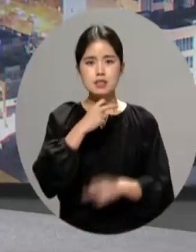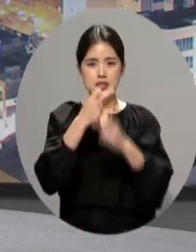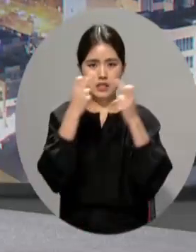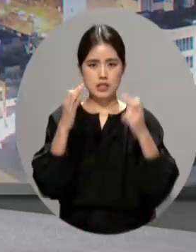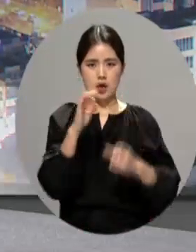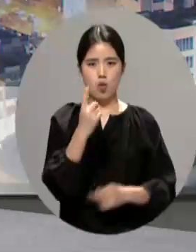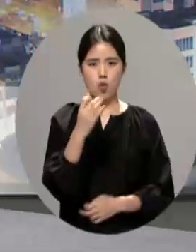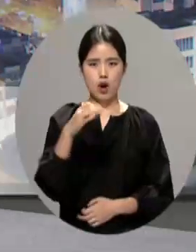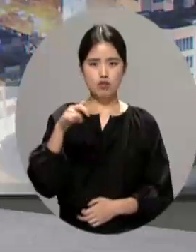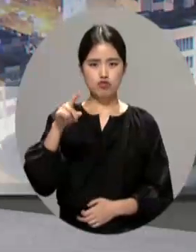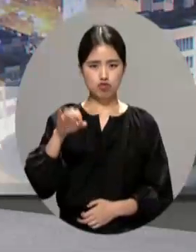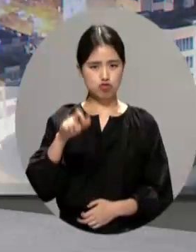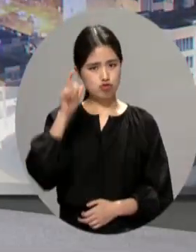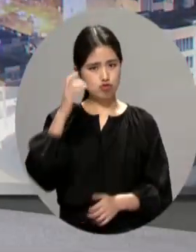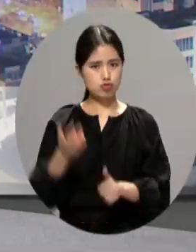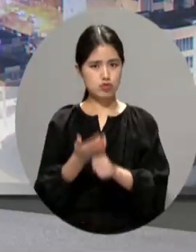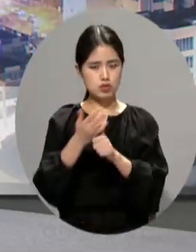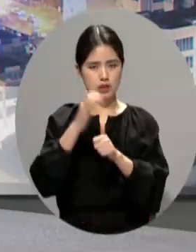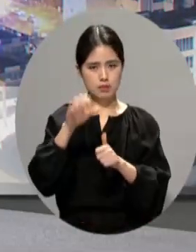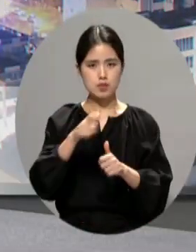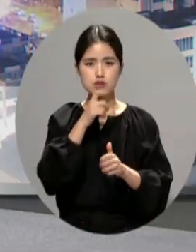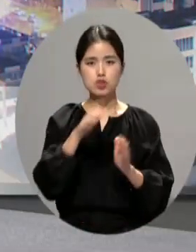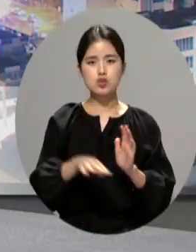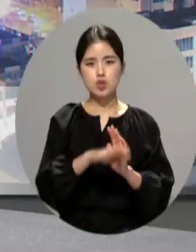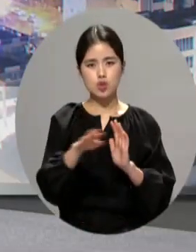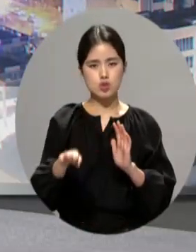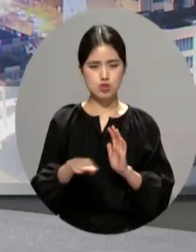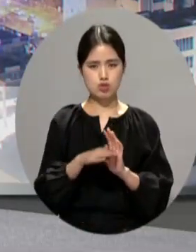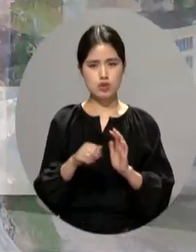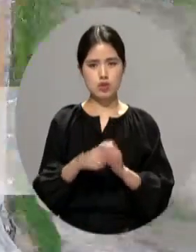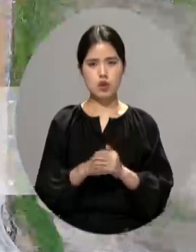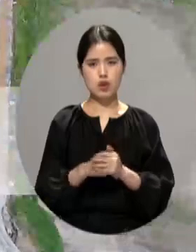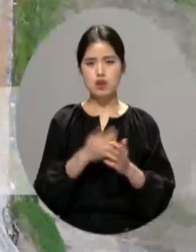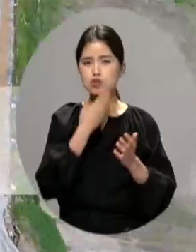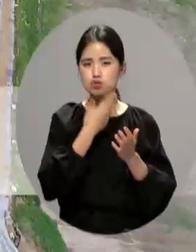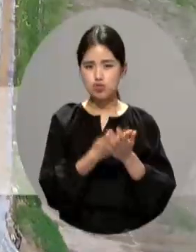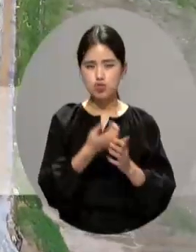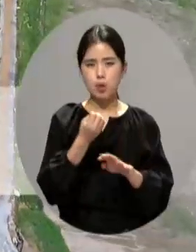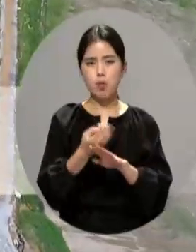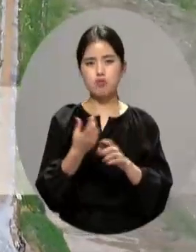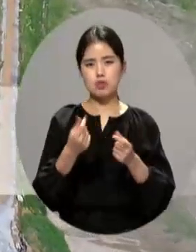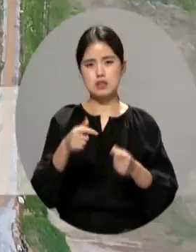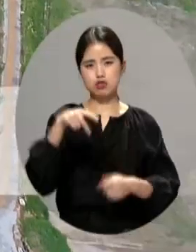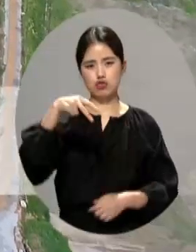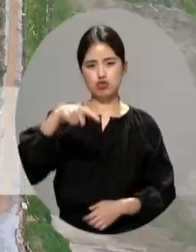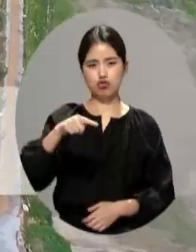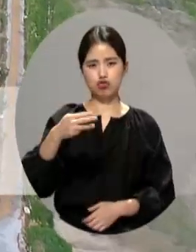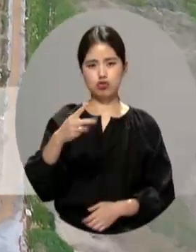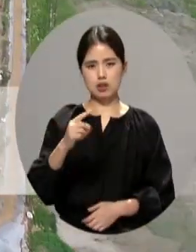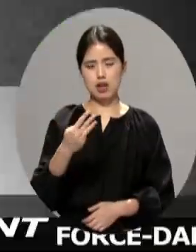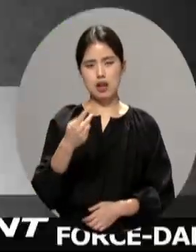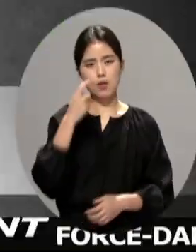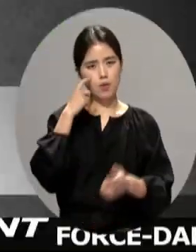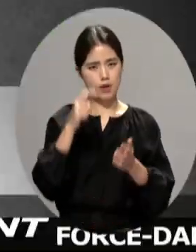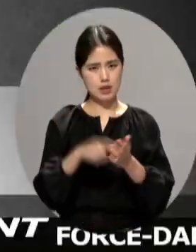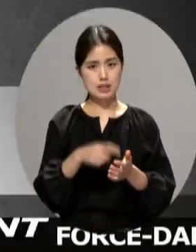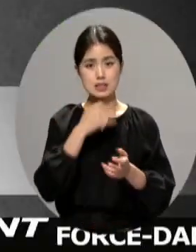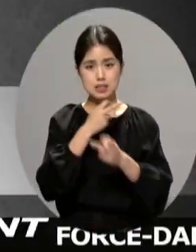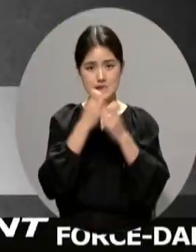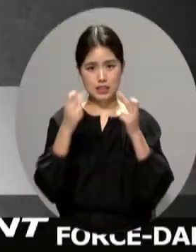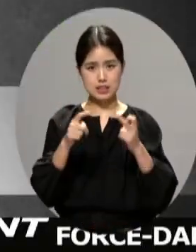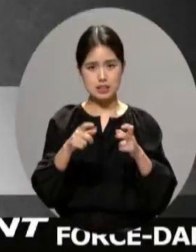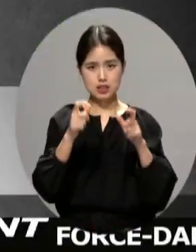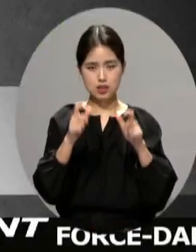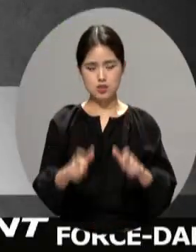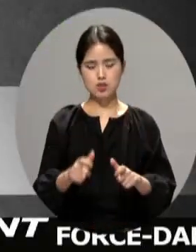익산 왕궁면 축산단지 내에 있는 저수지에서 천연기념물인 수달의 서식이 확인됐습니다 익산시는